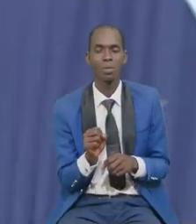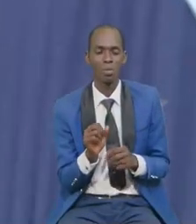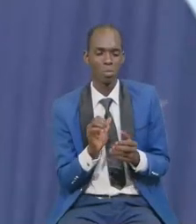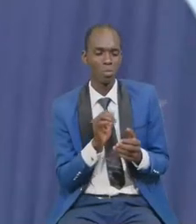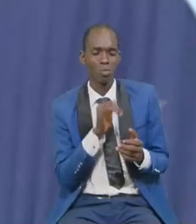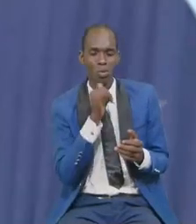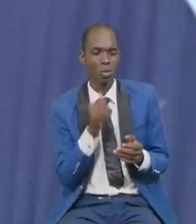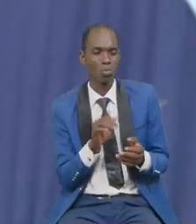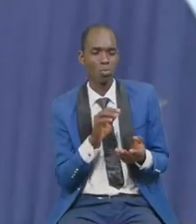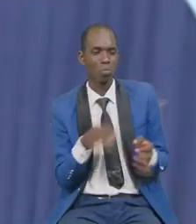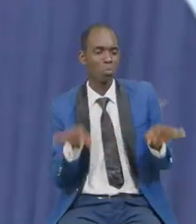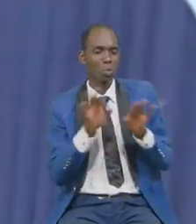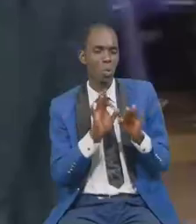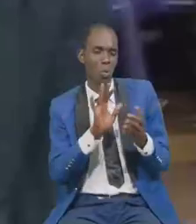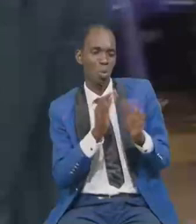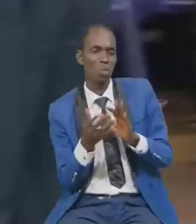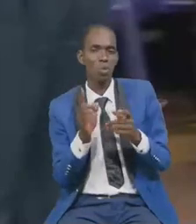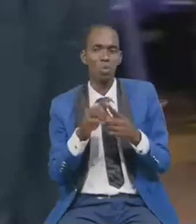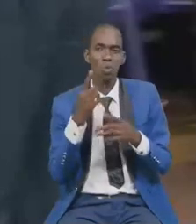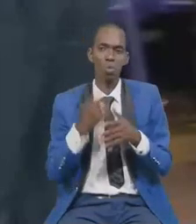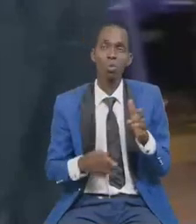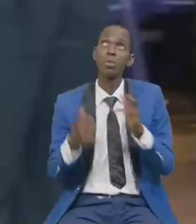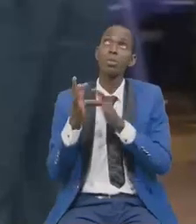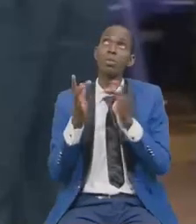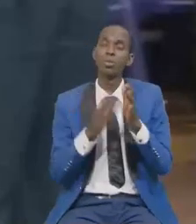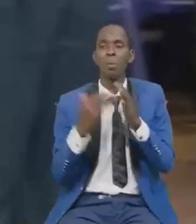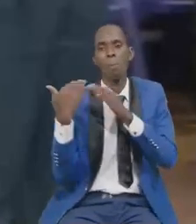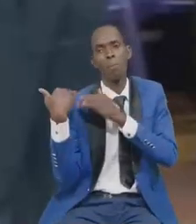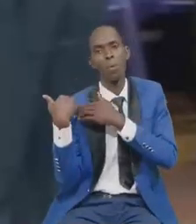comparé à ce que Jésus-Christ a porté pour toi.